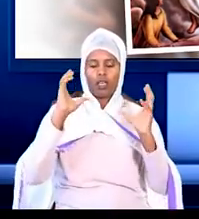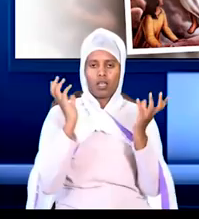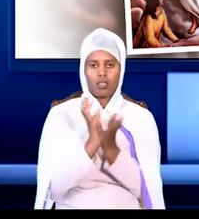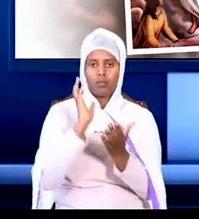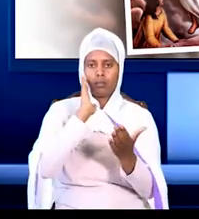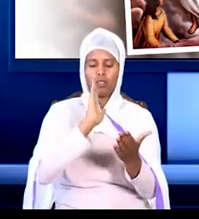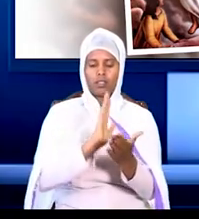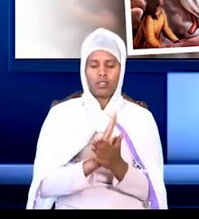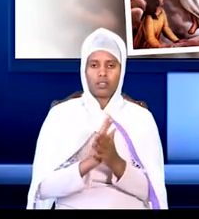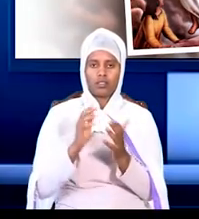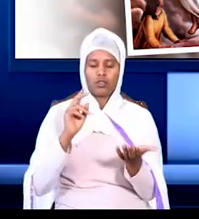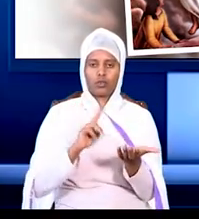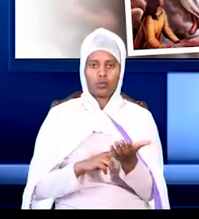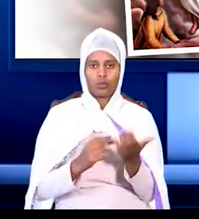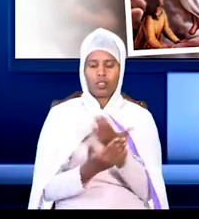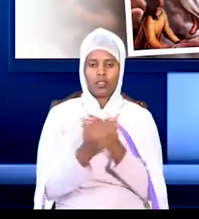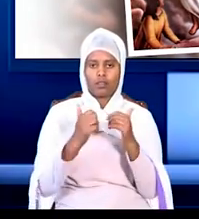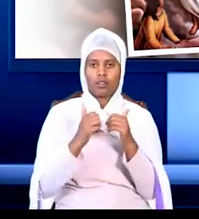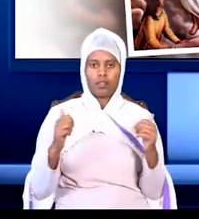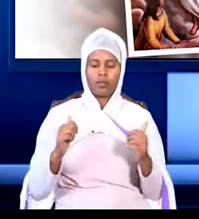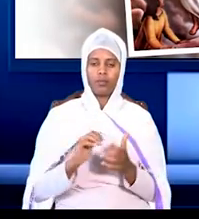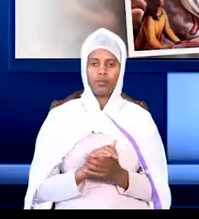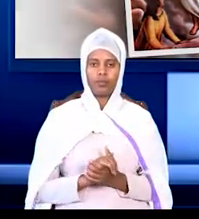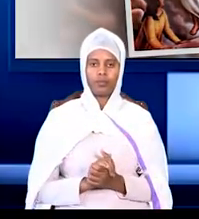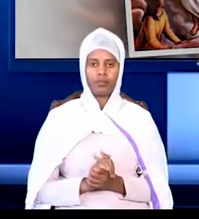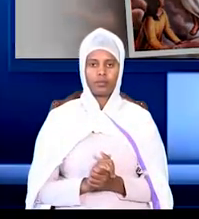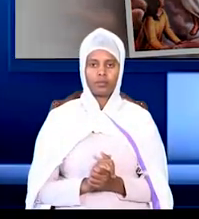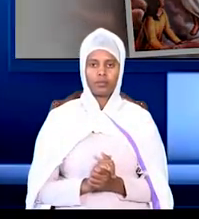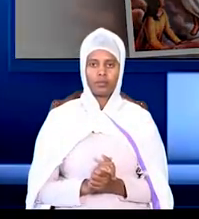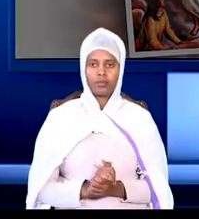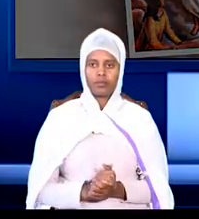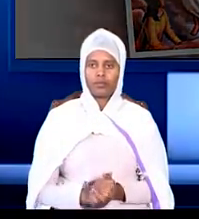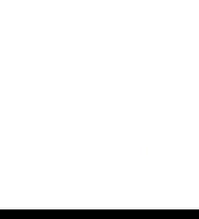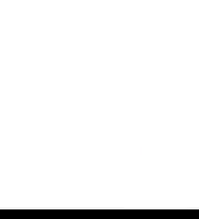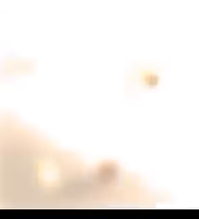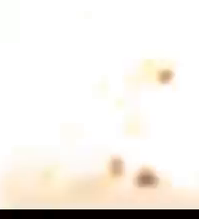هزب عالم دما مهرات صدقون أي فليه